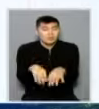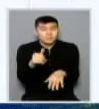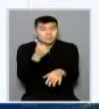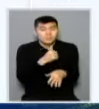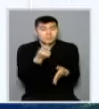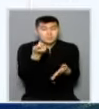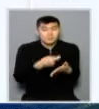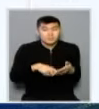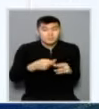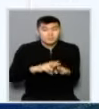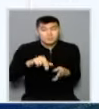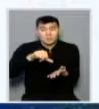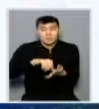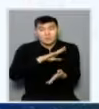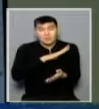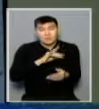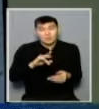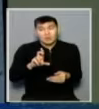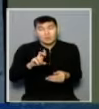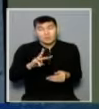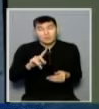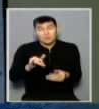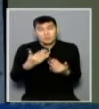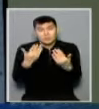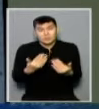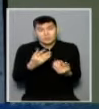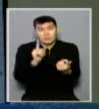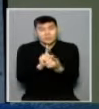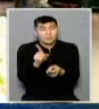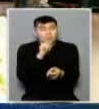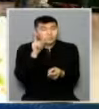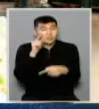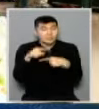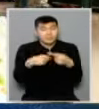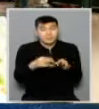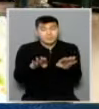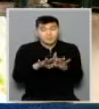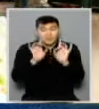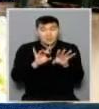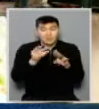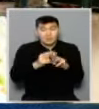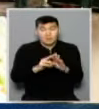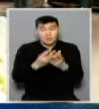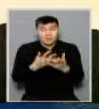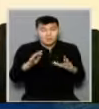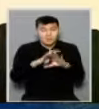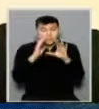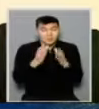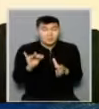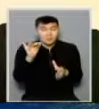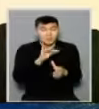одним из участников был ими ромбик бижанов сегодня он встретился с молодым поколением и рассказал охранники уже